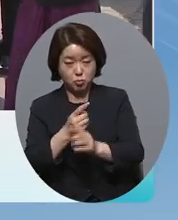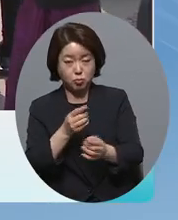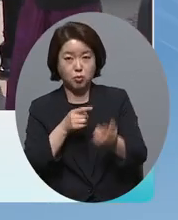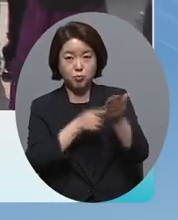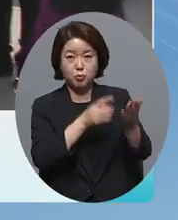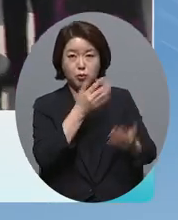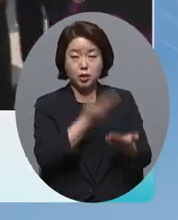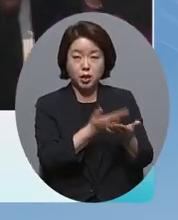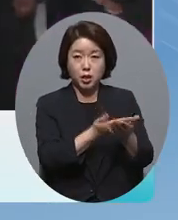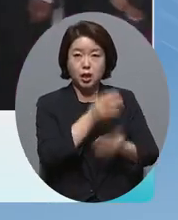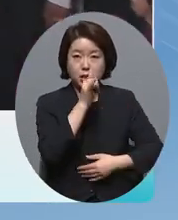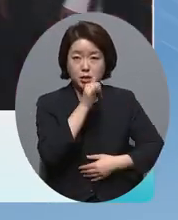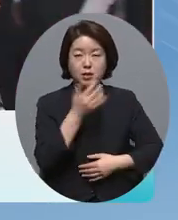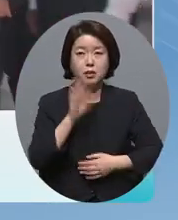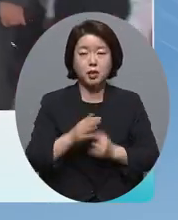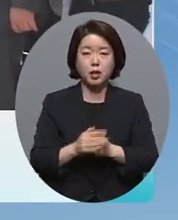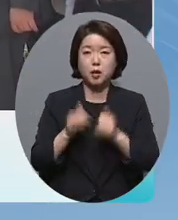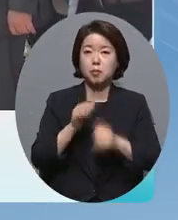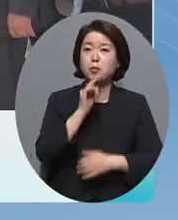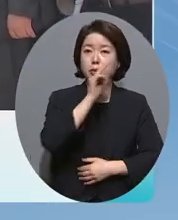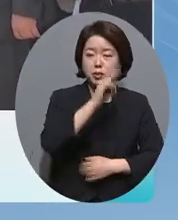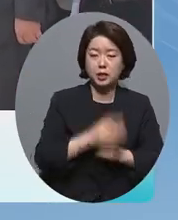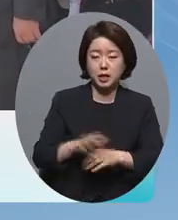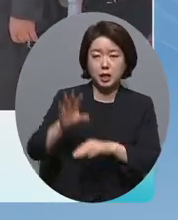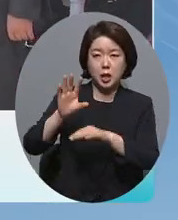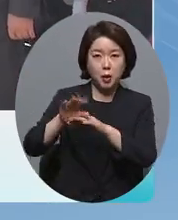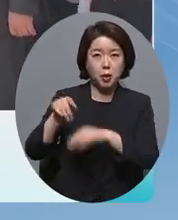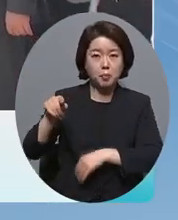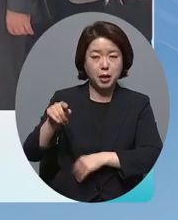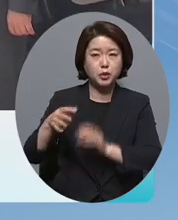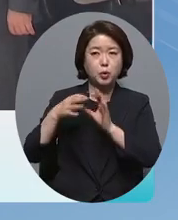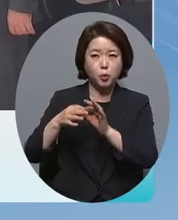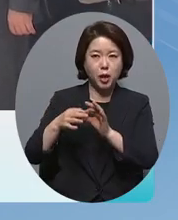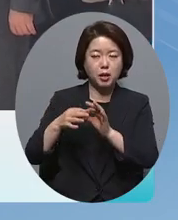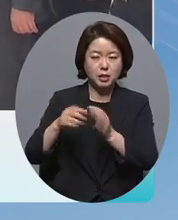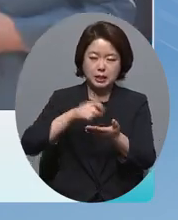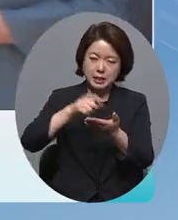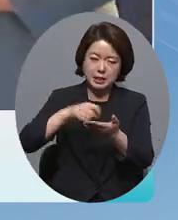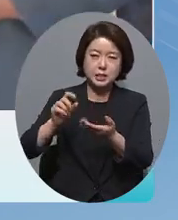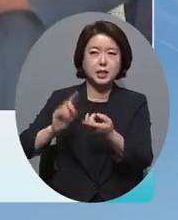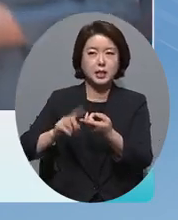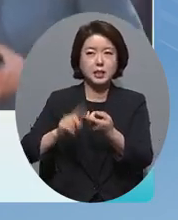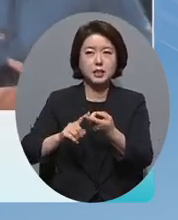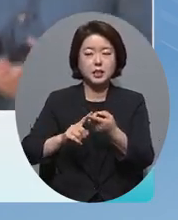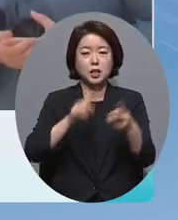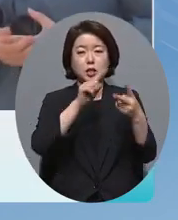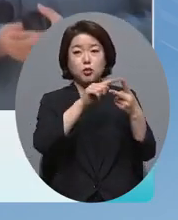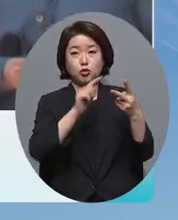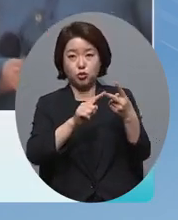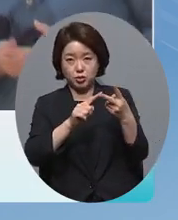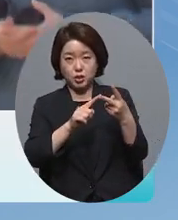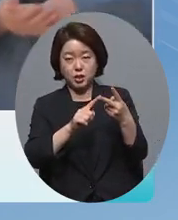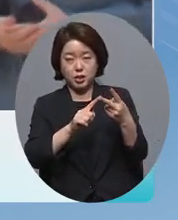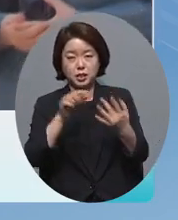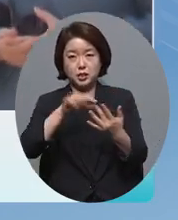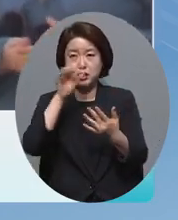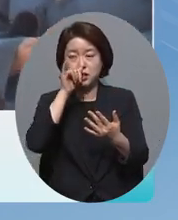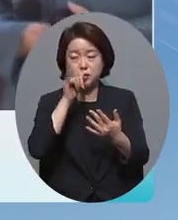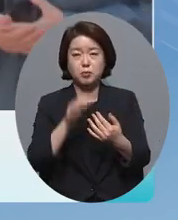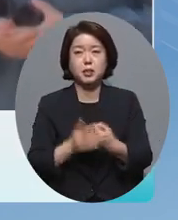건데 이제 저희들이 소송할 때 이런 언론 관련 소송이 기사에 대해서 두 가지를 선택지가 있어요